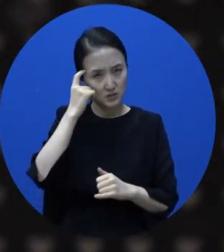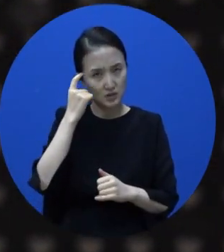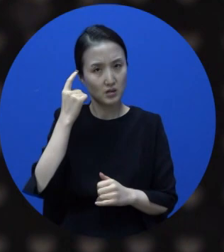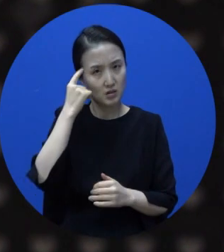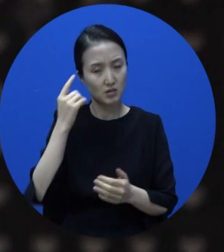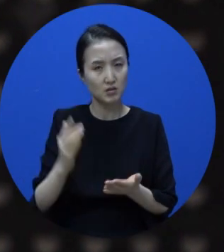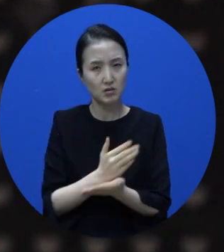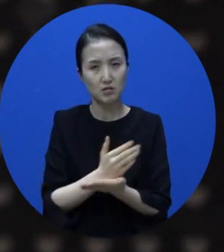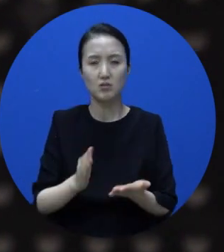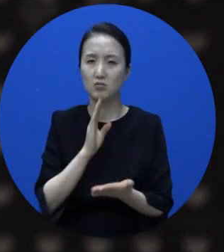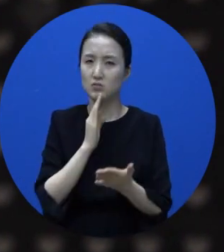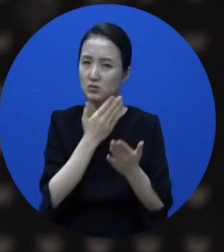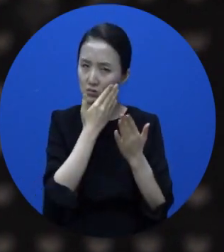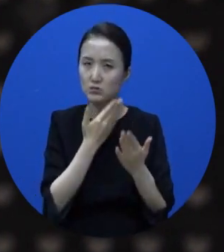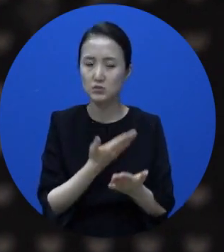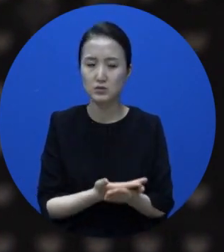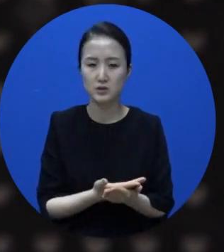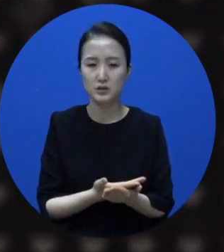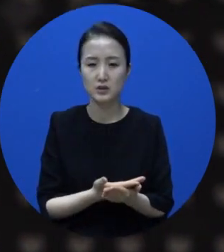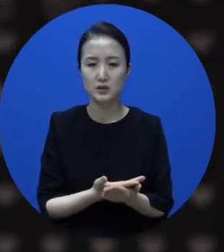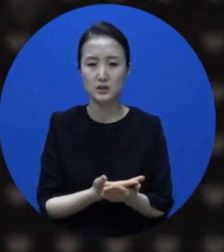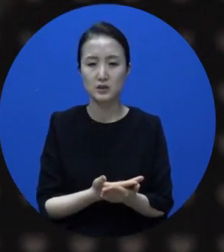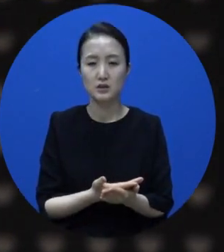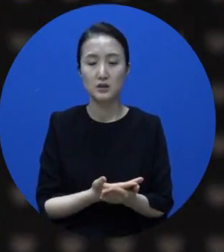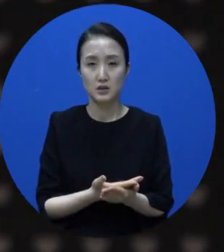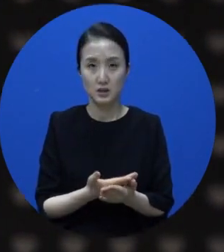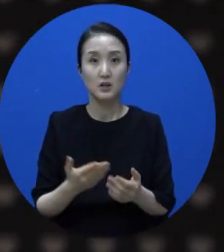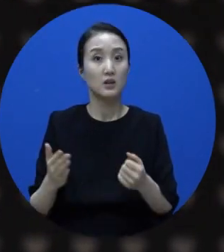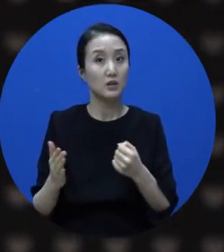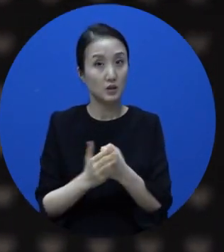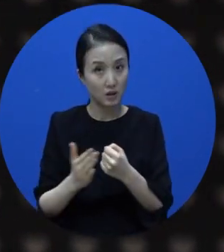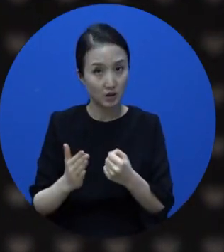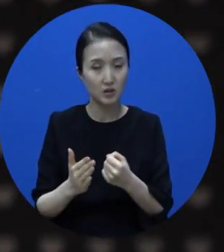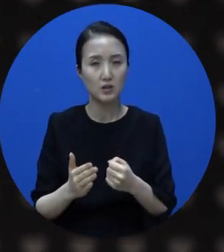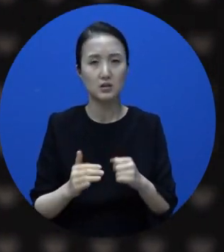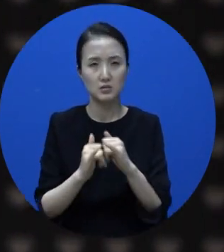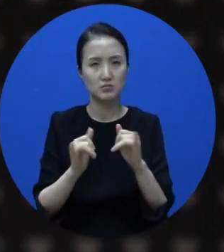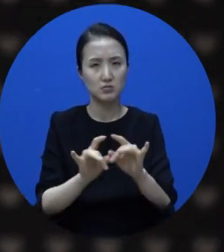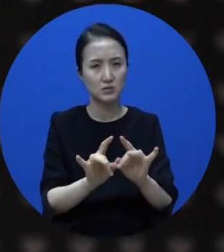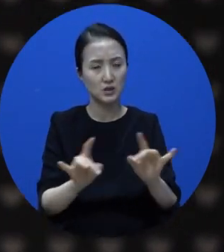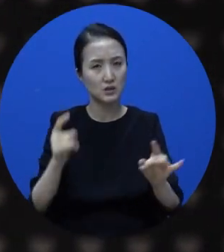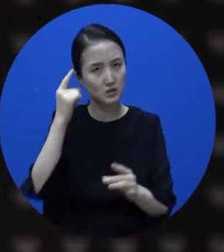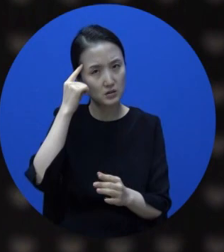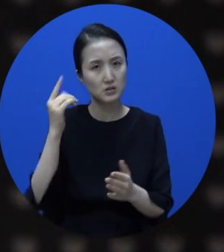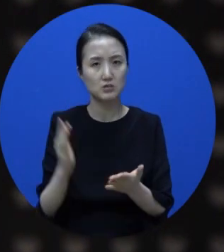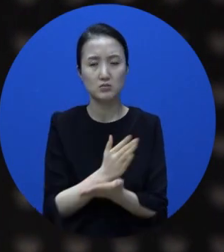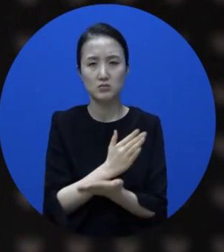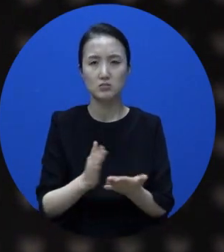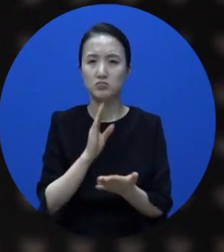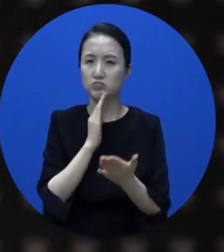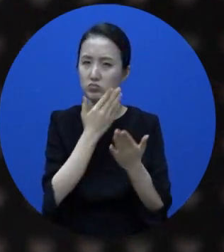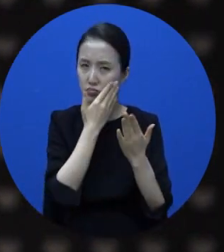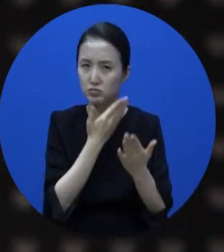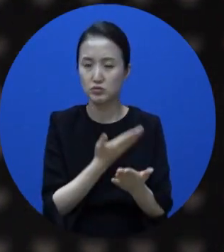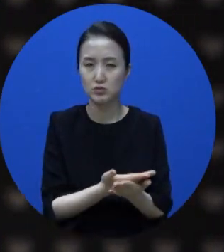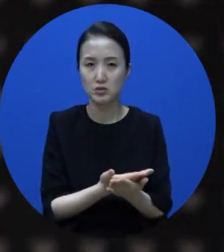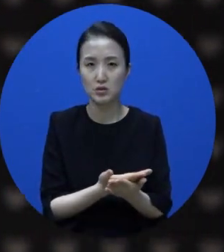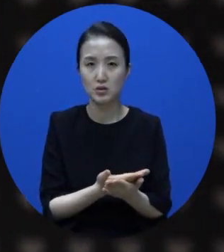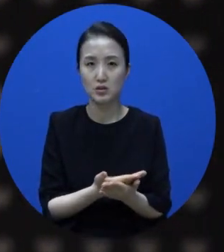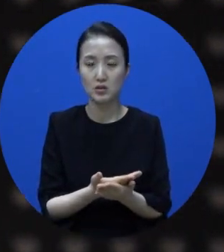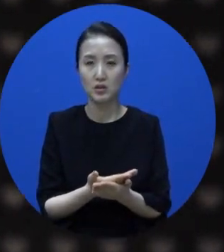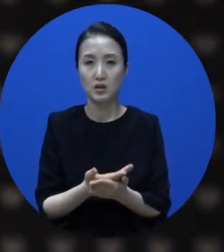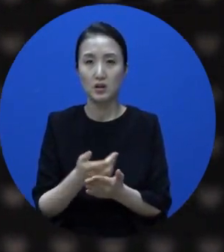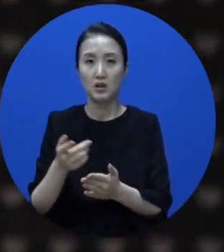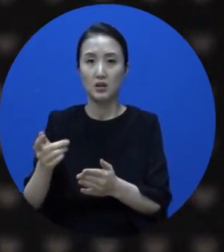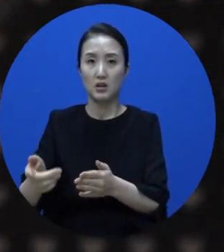그런 과정에서 는 여러분의 의사결정 도 굉장히 중요하겠다 내가 도미노가 쓰러지는 과정에서